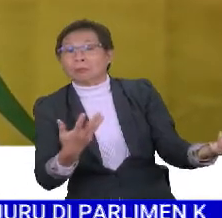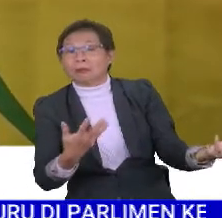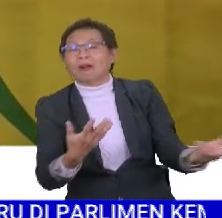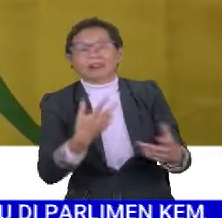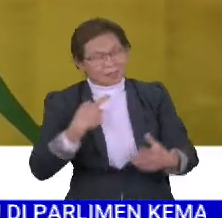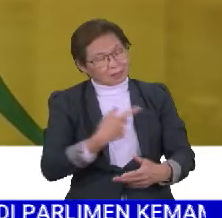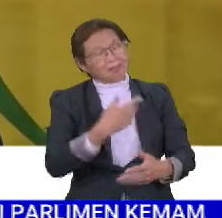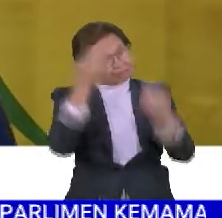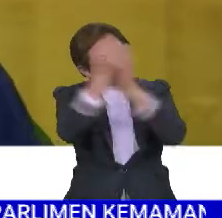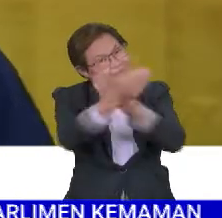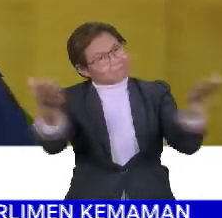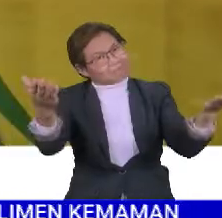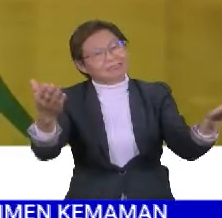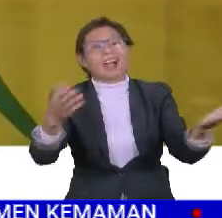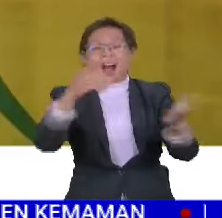bagi produk kita.